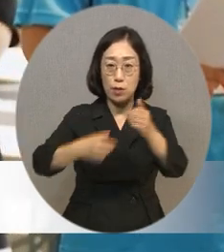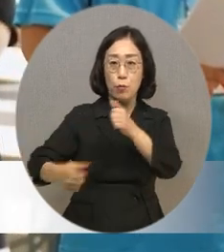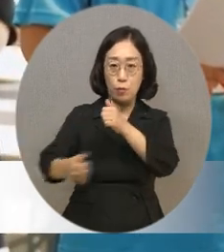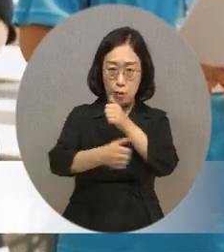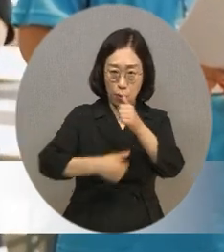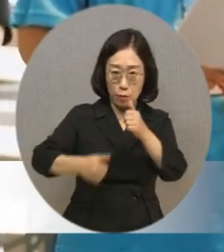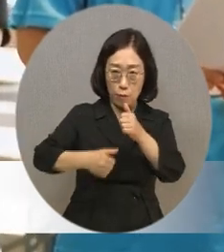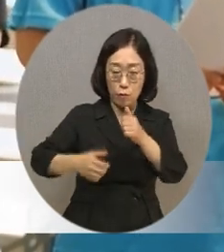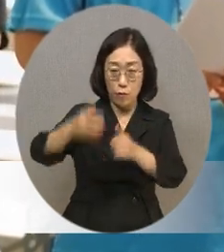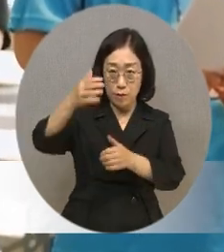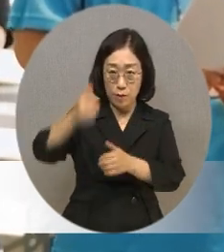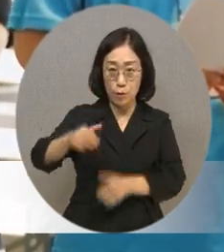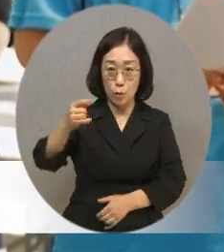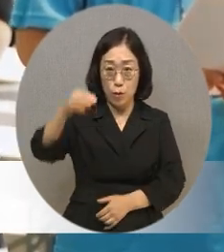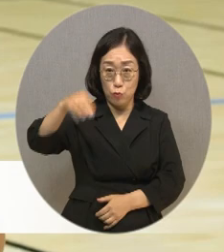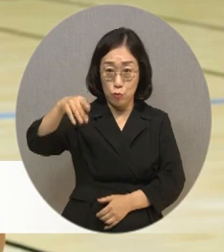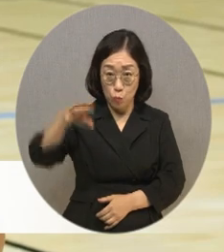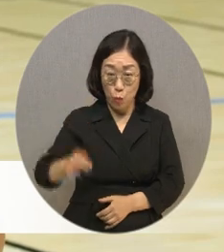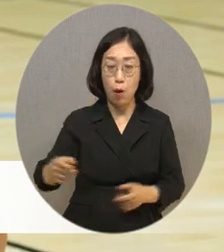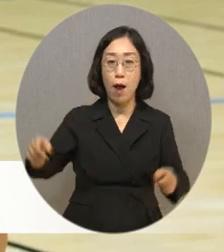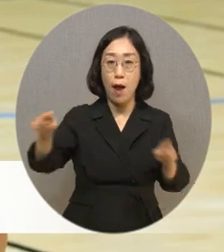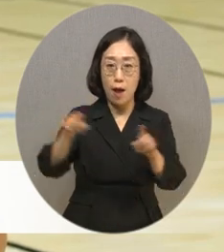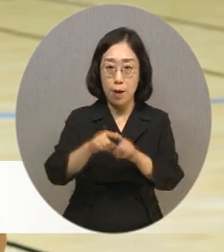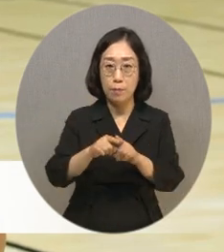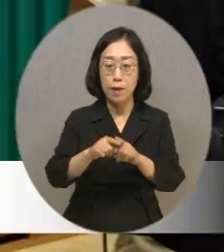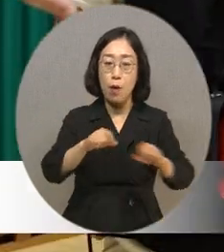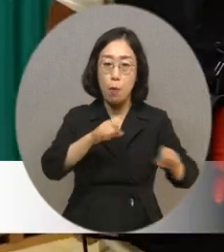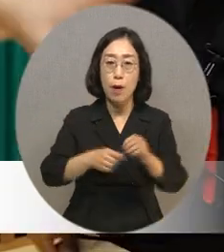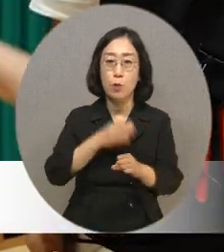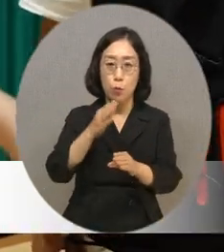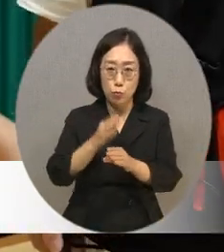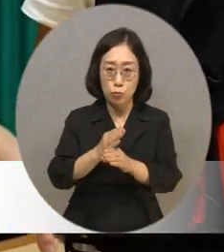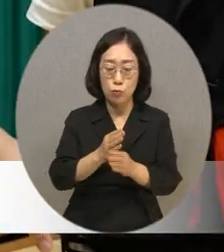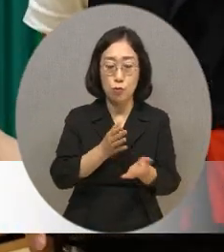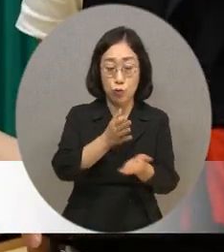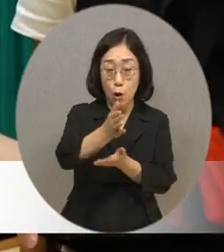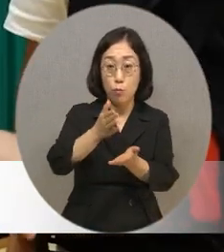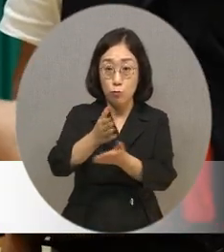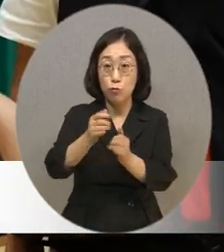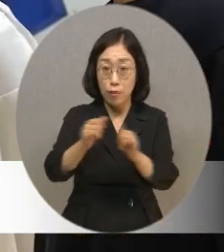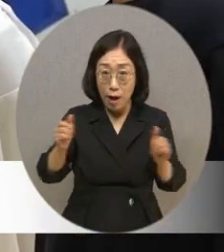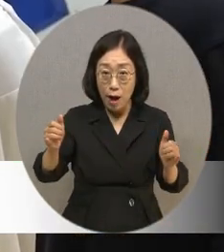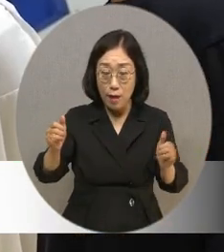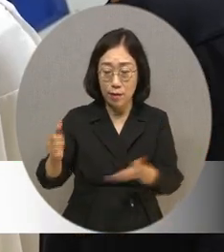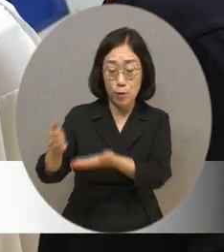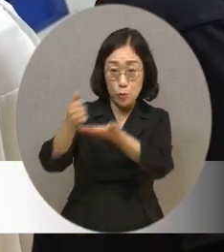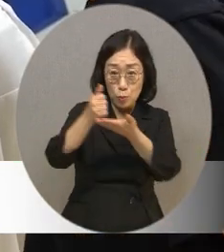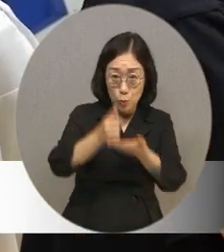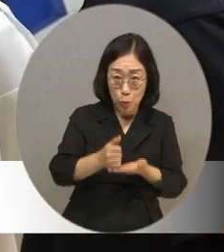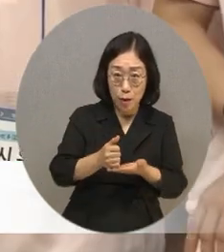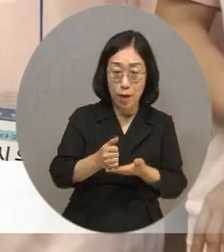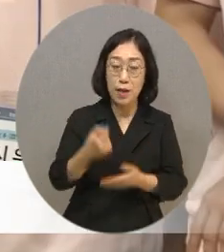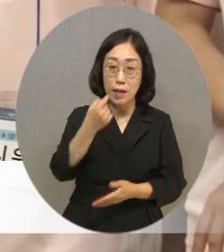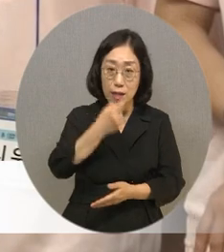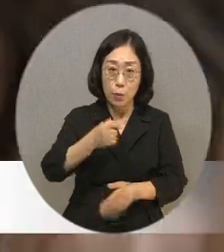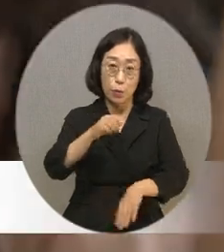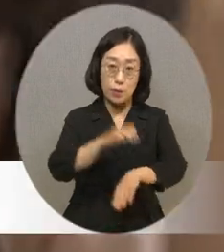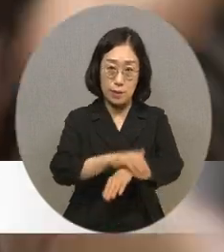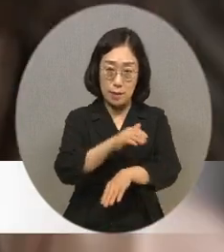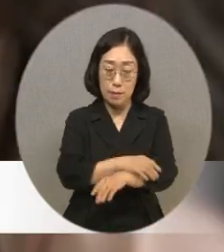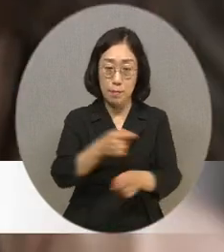운영위원장인 배우 최수종과 현직에서 활동 중인 각 분야의 전문가의 이론 교육과 실습 교육을